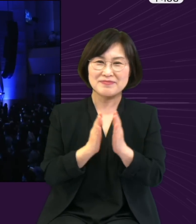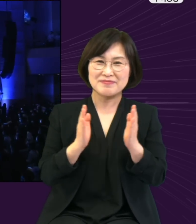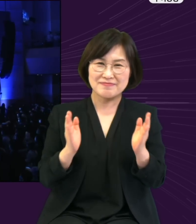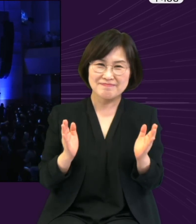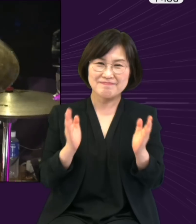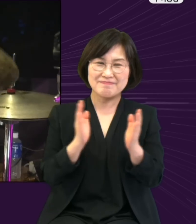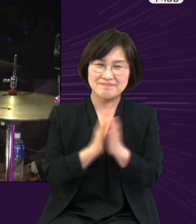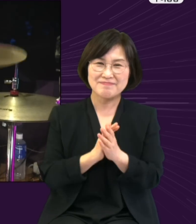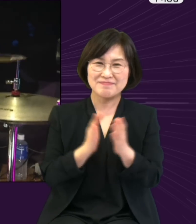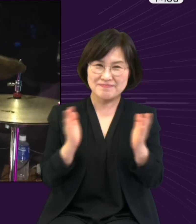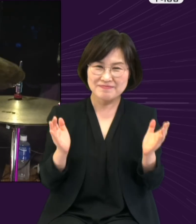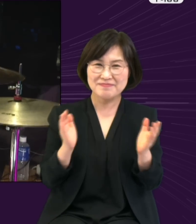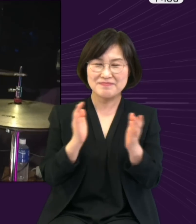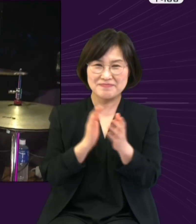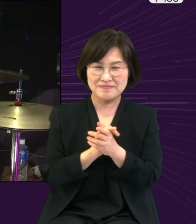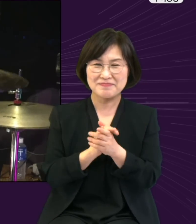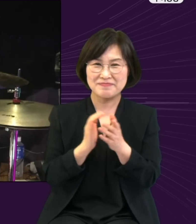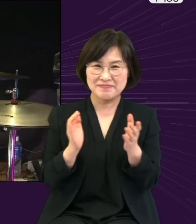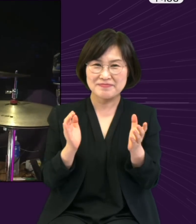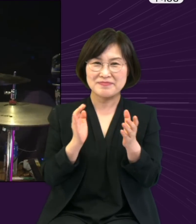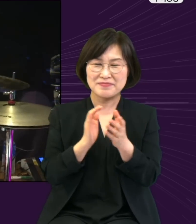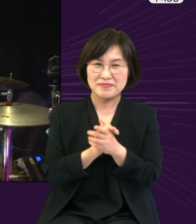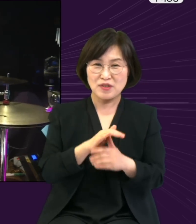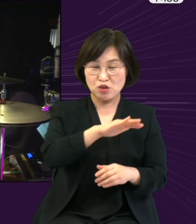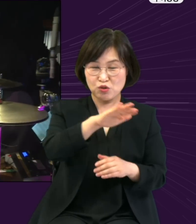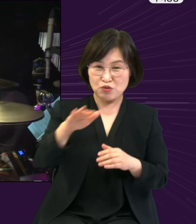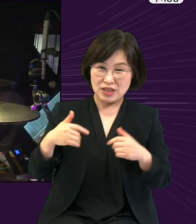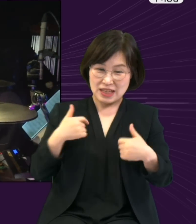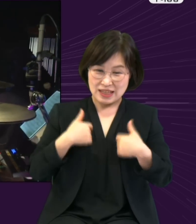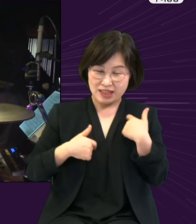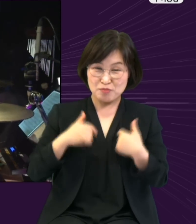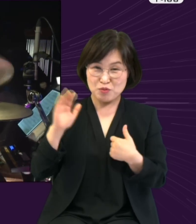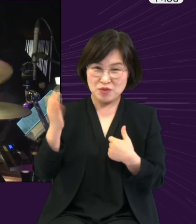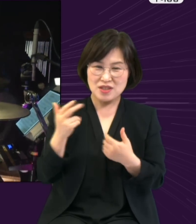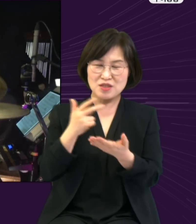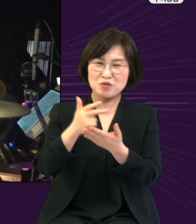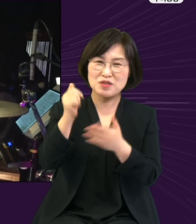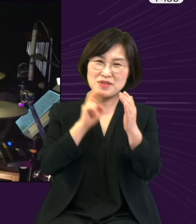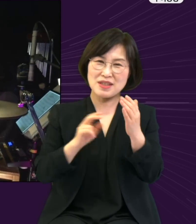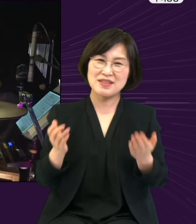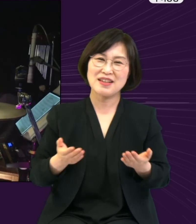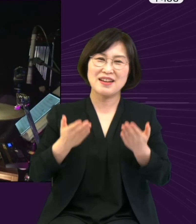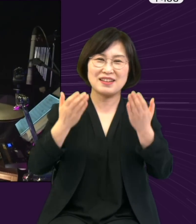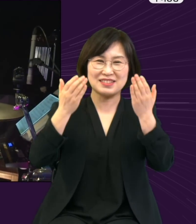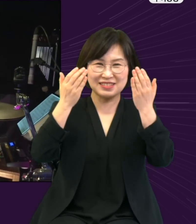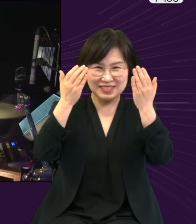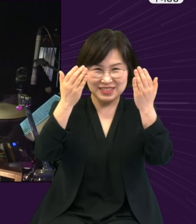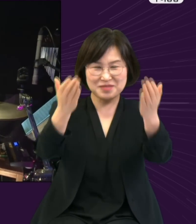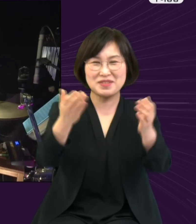우리 믿게 마치며 우리의 기쁨의 근원 되신 주님을 찬양하며 나아가기를 원합니다.